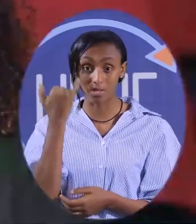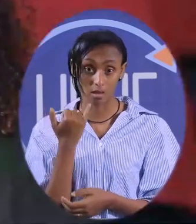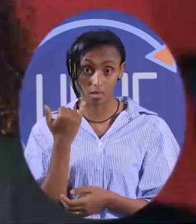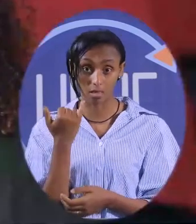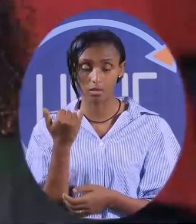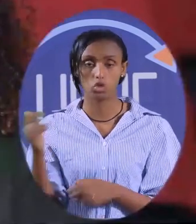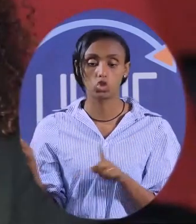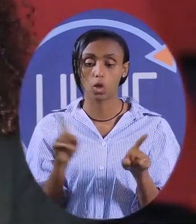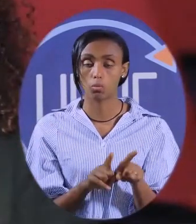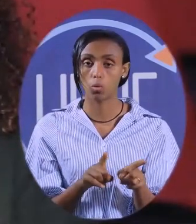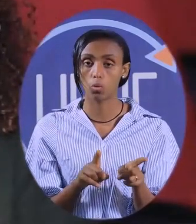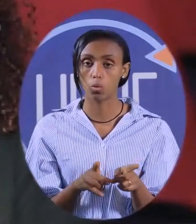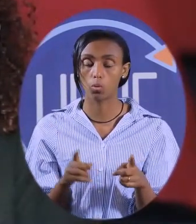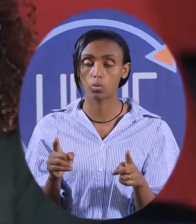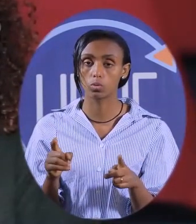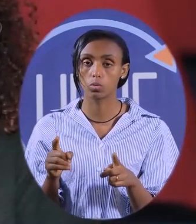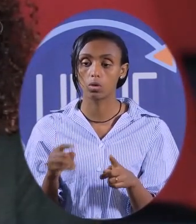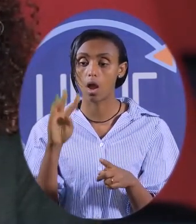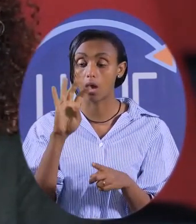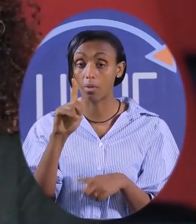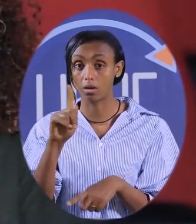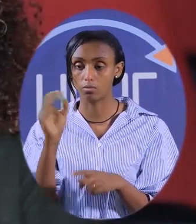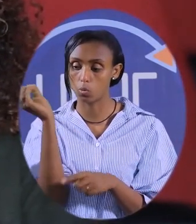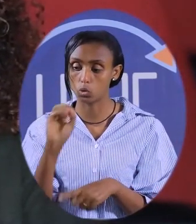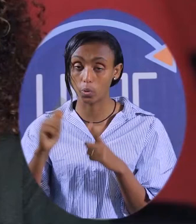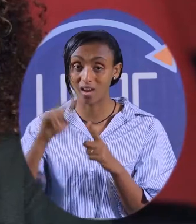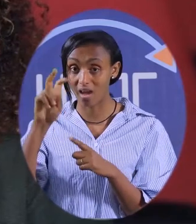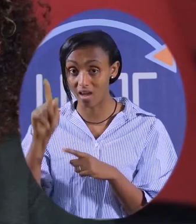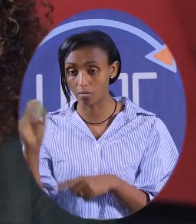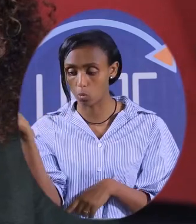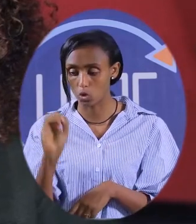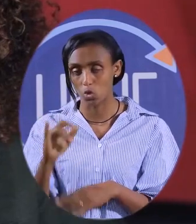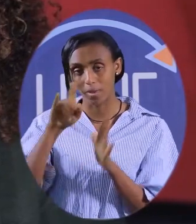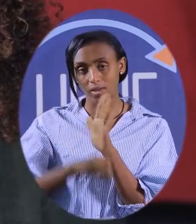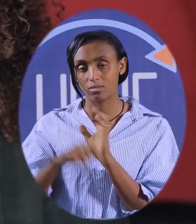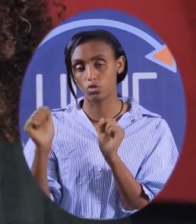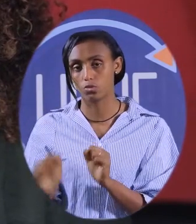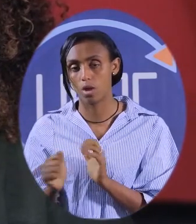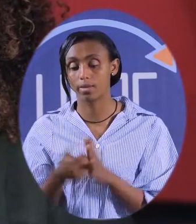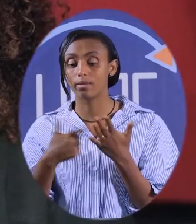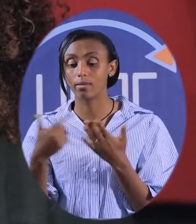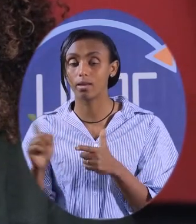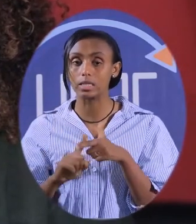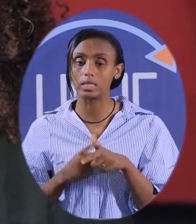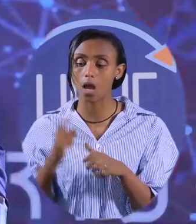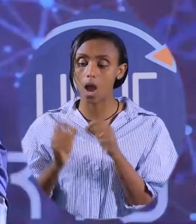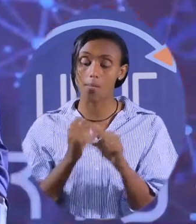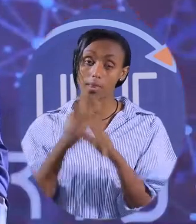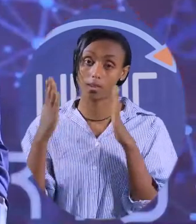የመክሳት ምጣኔን ደግሞ ከ41% ወደ 21% መቀነስ ተችሏል። ይሄን እንግዲህ